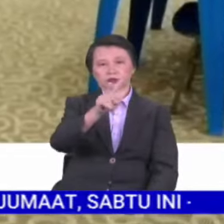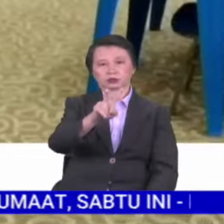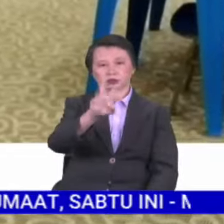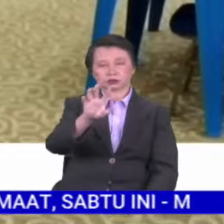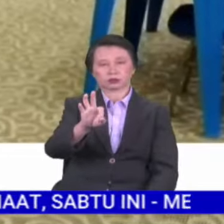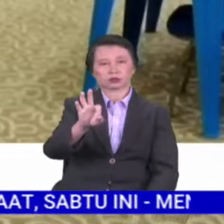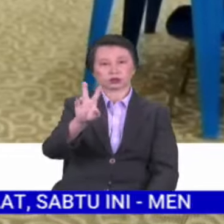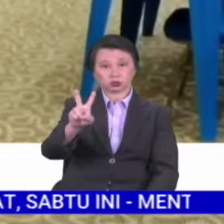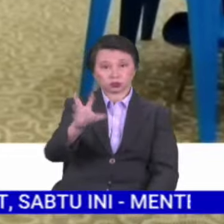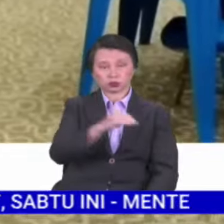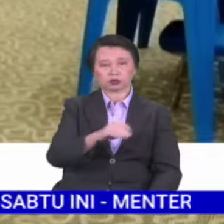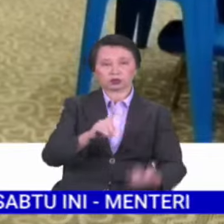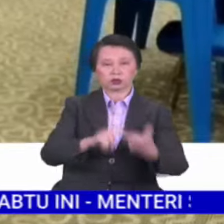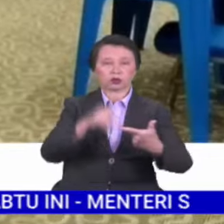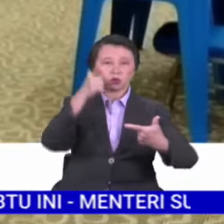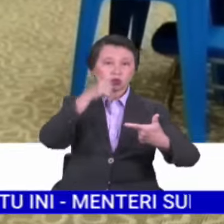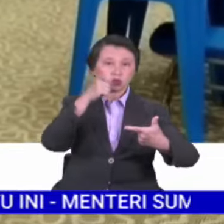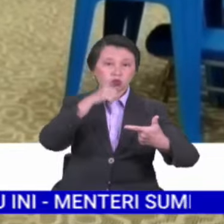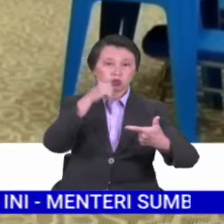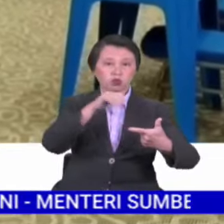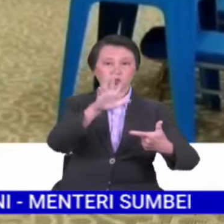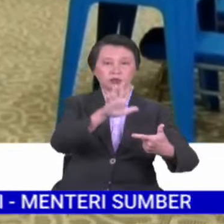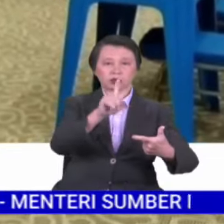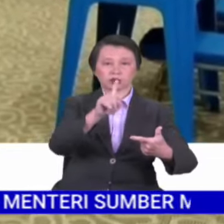54,262 orang, manakala perempuan